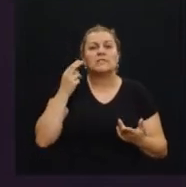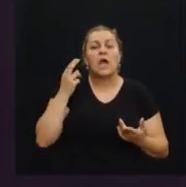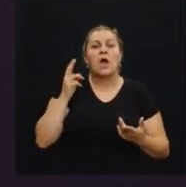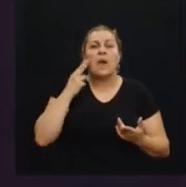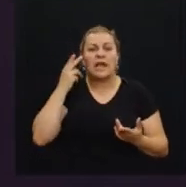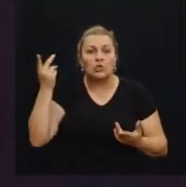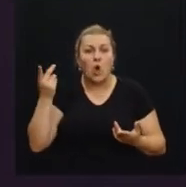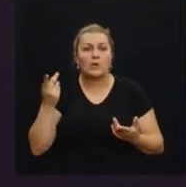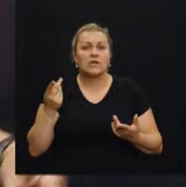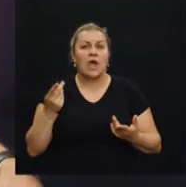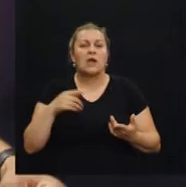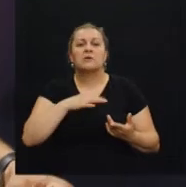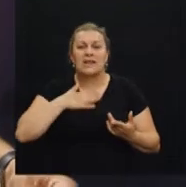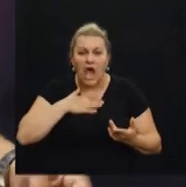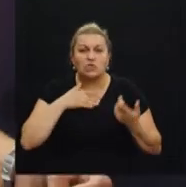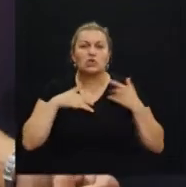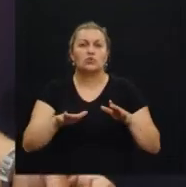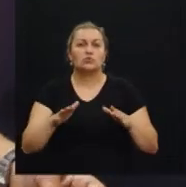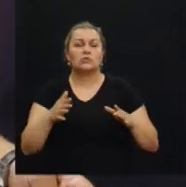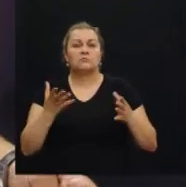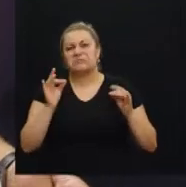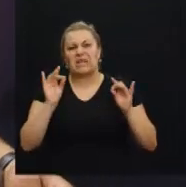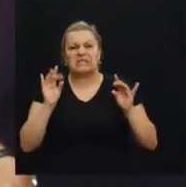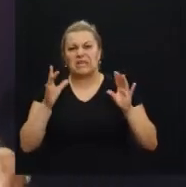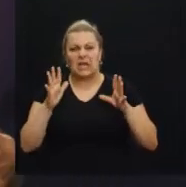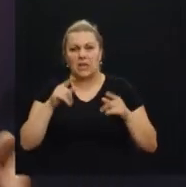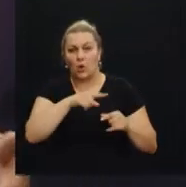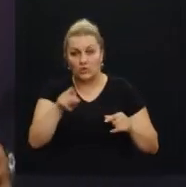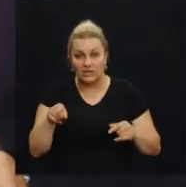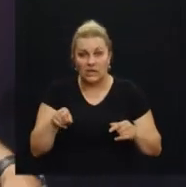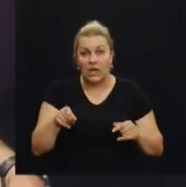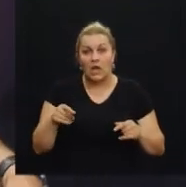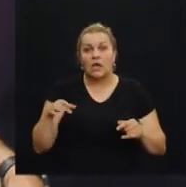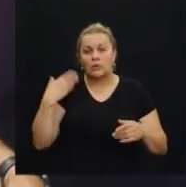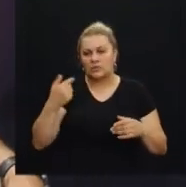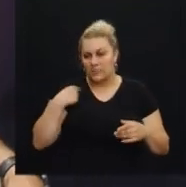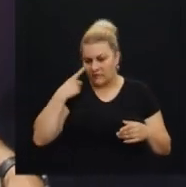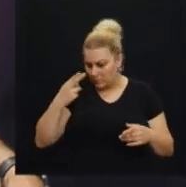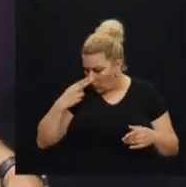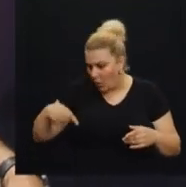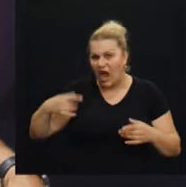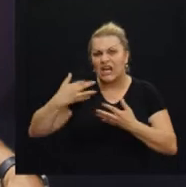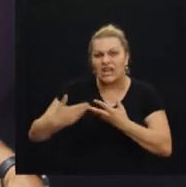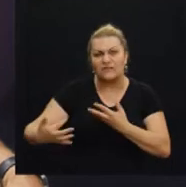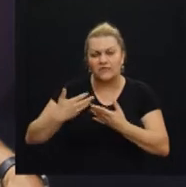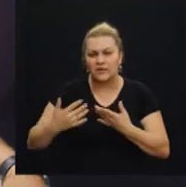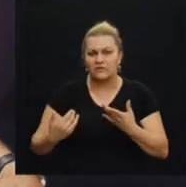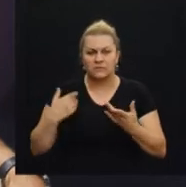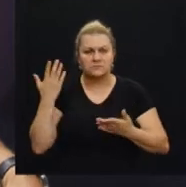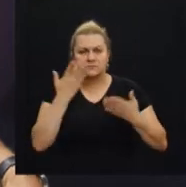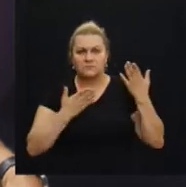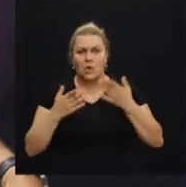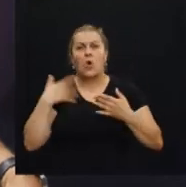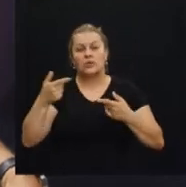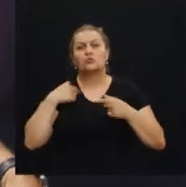Makedonije, svega, naši ljudi, desetak njih. I u međuvremenu se ja vidio da mi krvari noga, onda